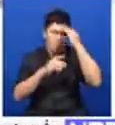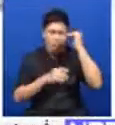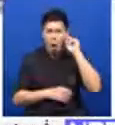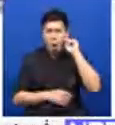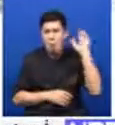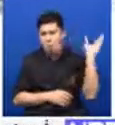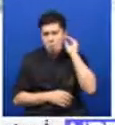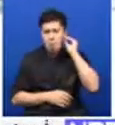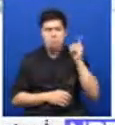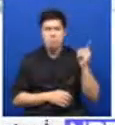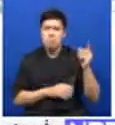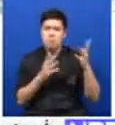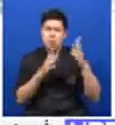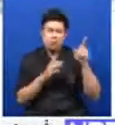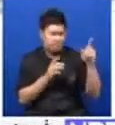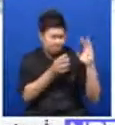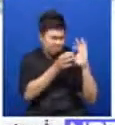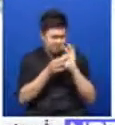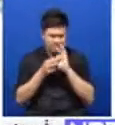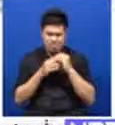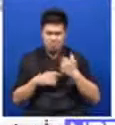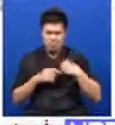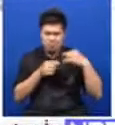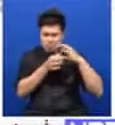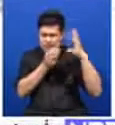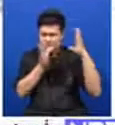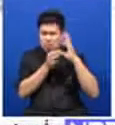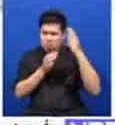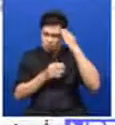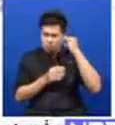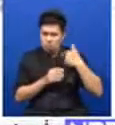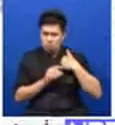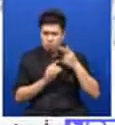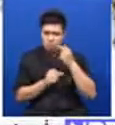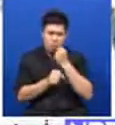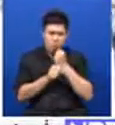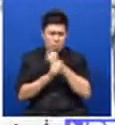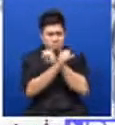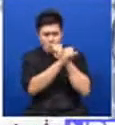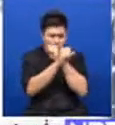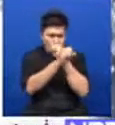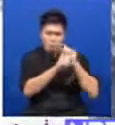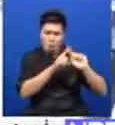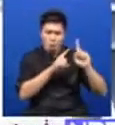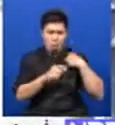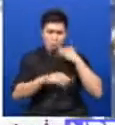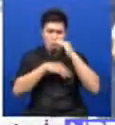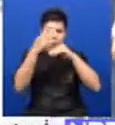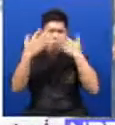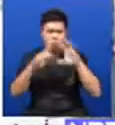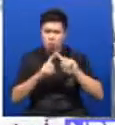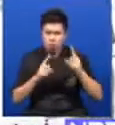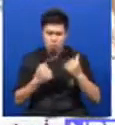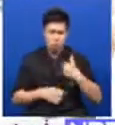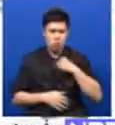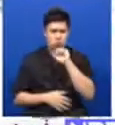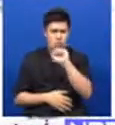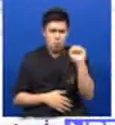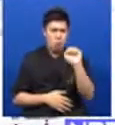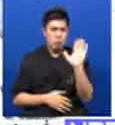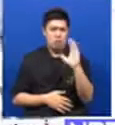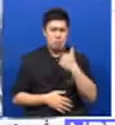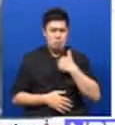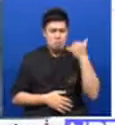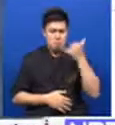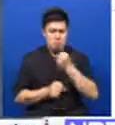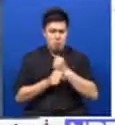ที่มีกระแสข่าวขออย่านำมาเชื่อมโยงเพราะได้ก้าวพ้นกับดักเรื่องนี้มานานแล้วยืนยันไม่ใช่นักการเมืองและเข้ามา